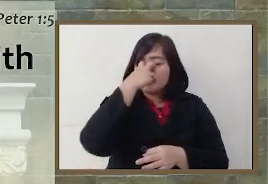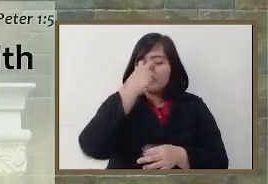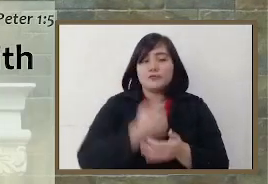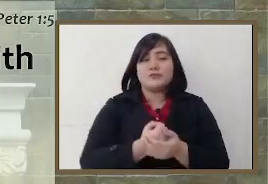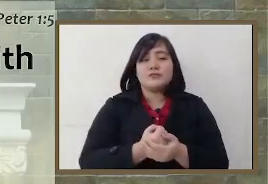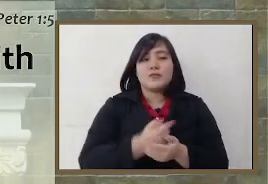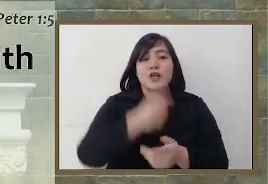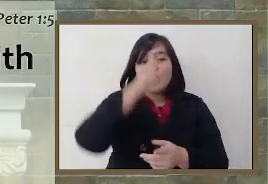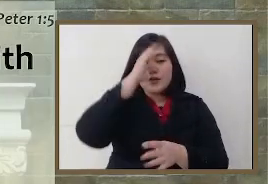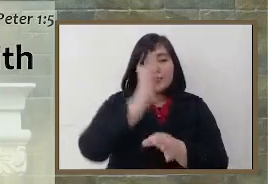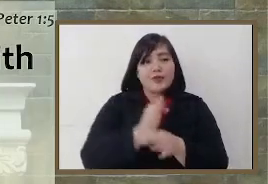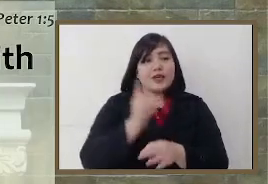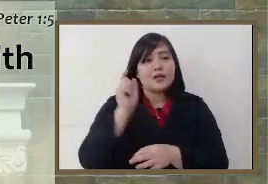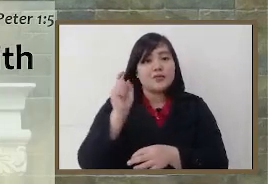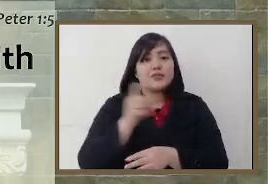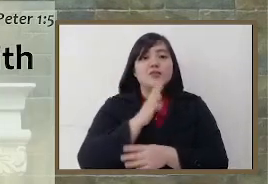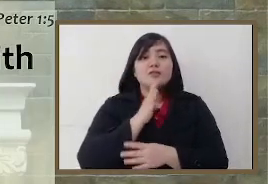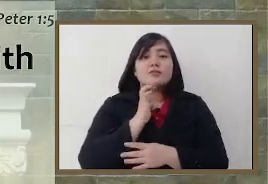be informed.